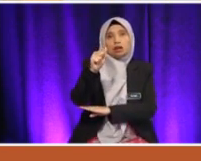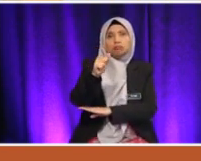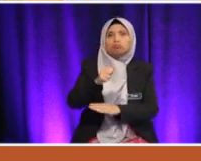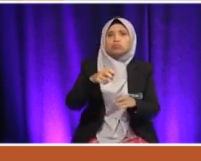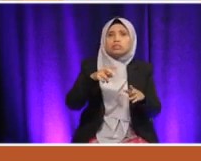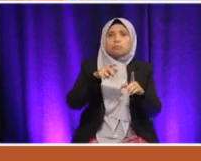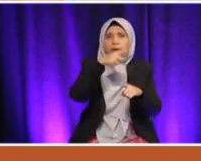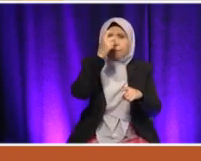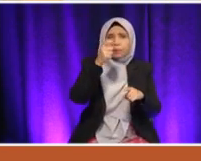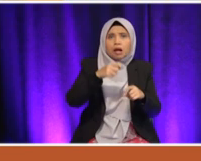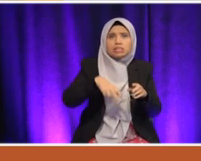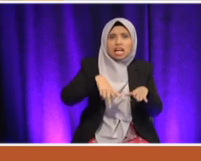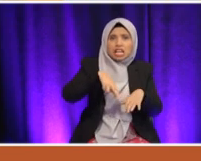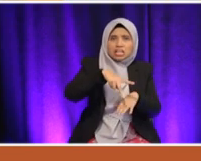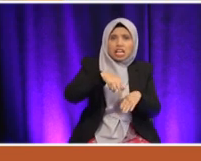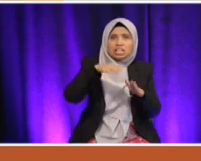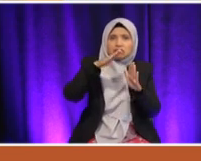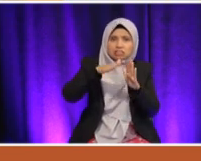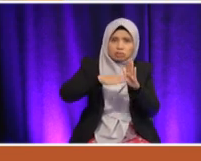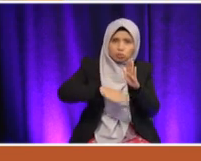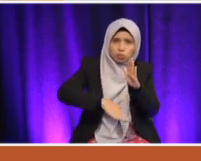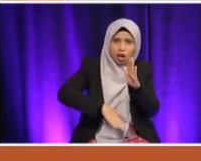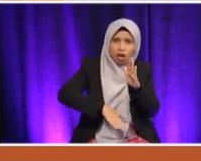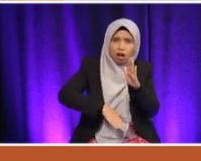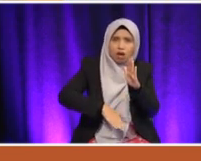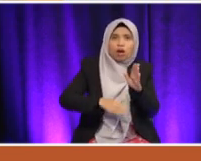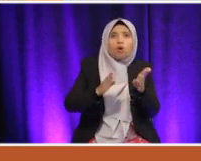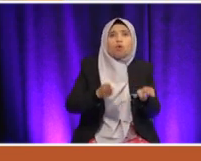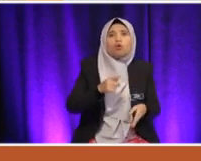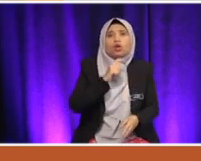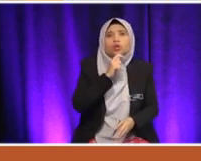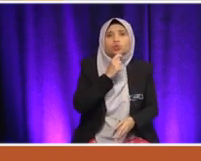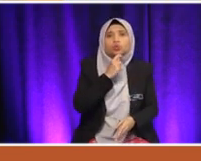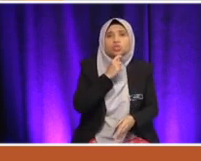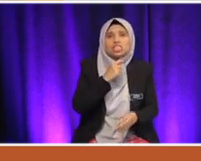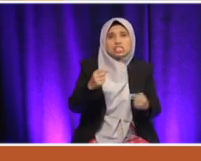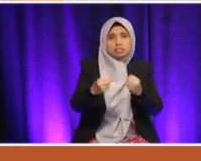karena adik kiss warga emas yang mengalami dimensi